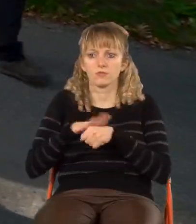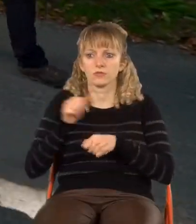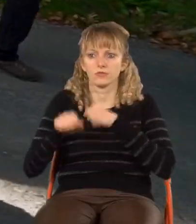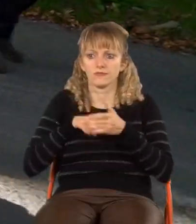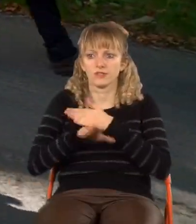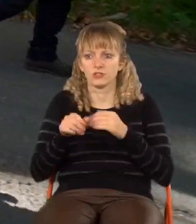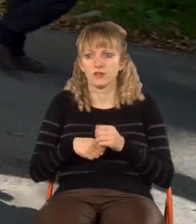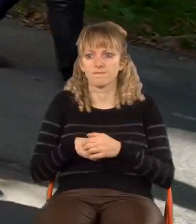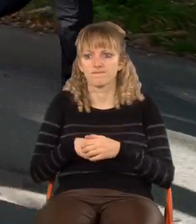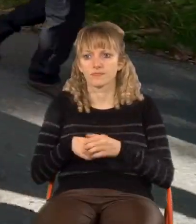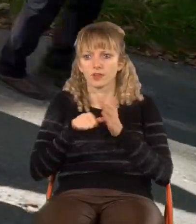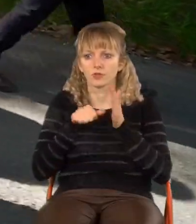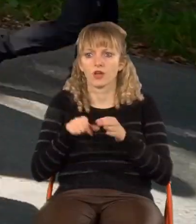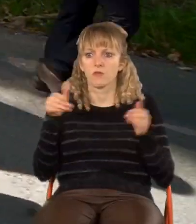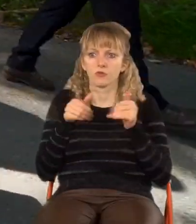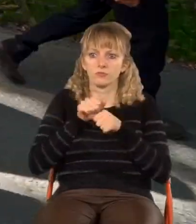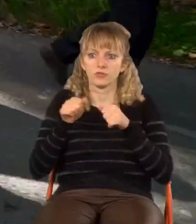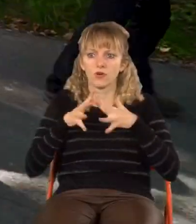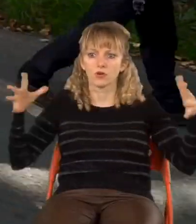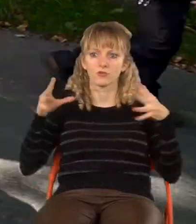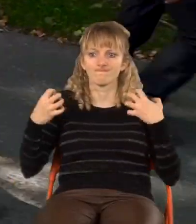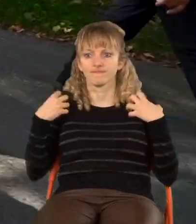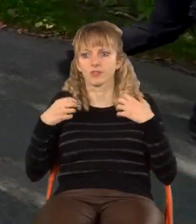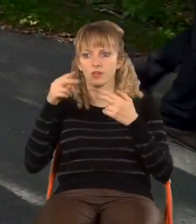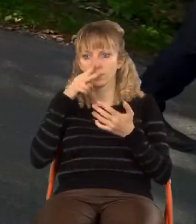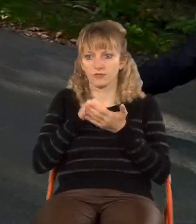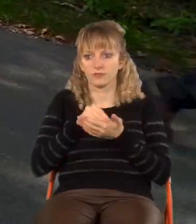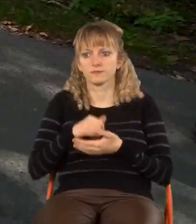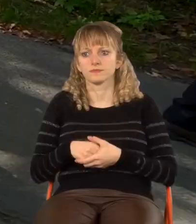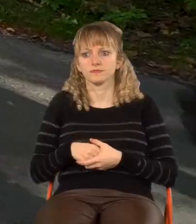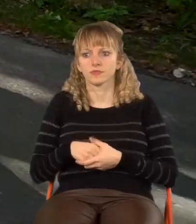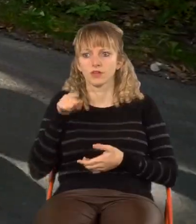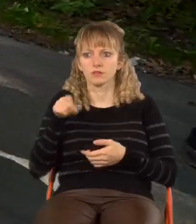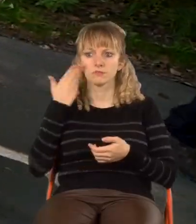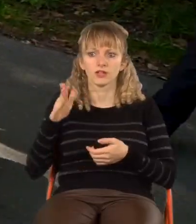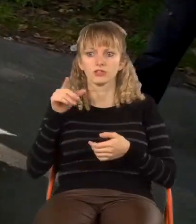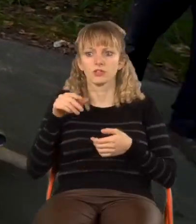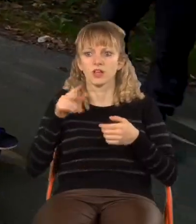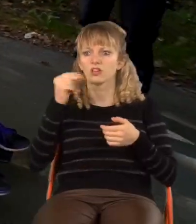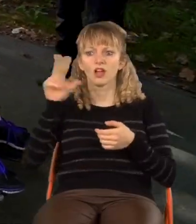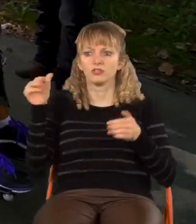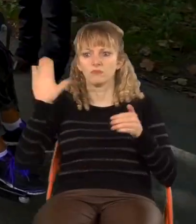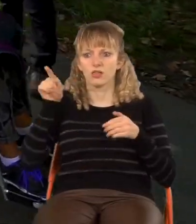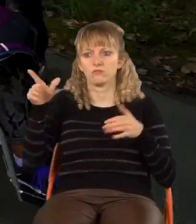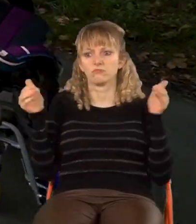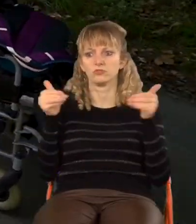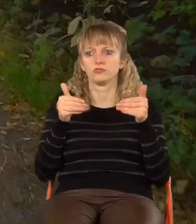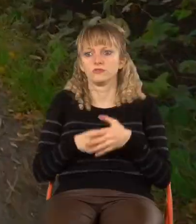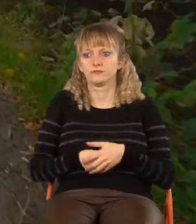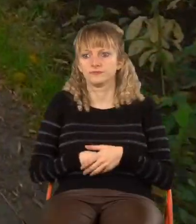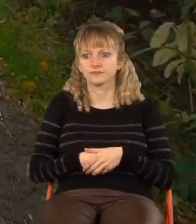Dla osób niepełnosprawnych wyjście na wycieczkę może być ogromnym przeżyciem i doświadczeniem, tym bardziej, że nie każdy ma taką